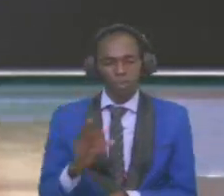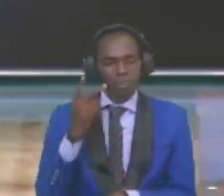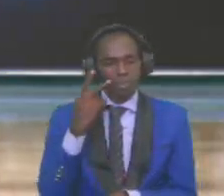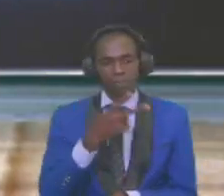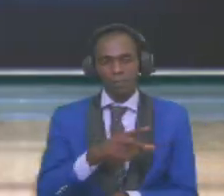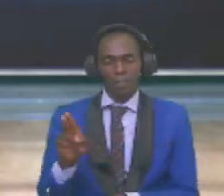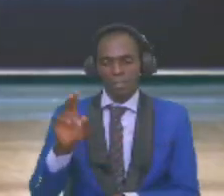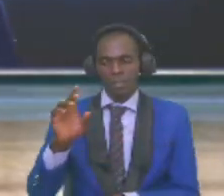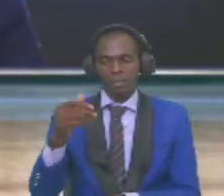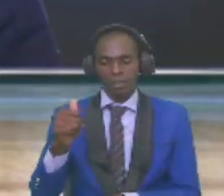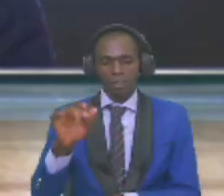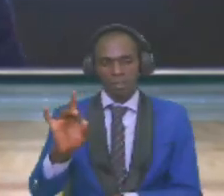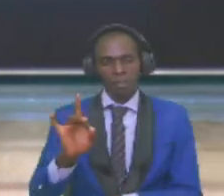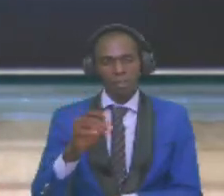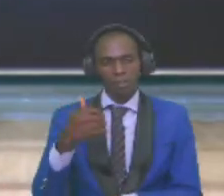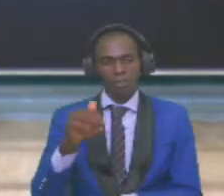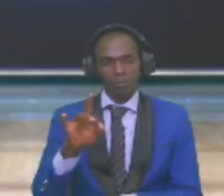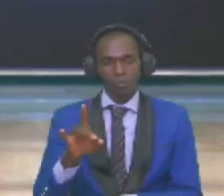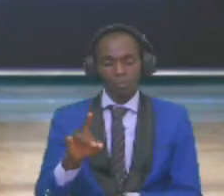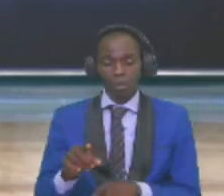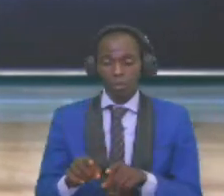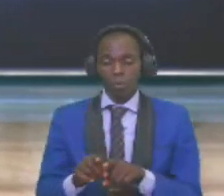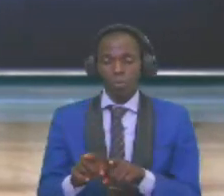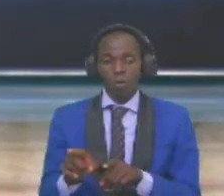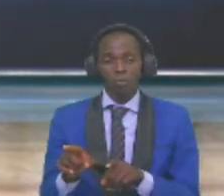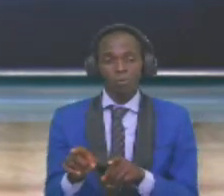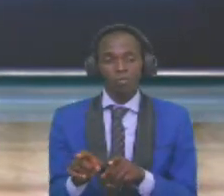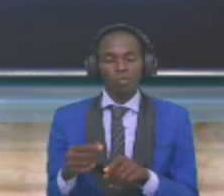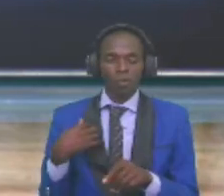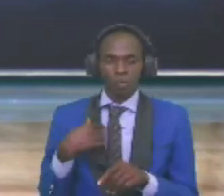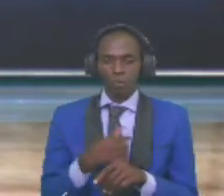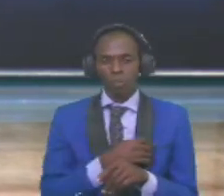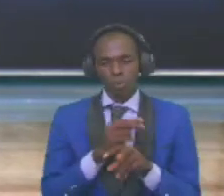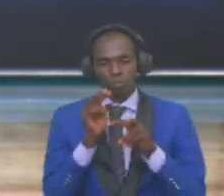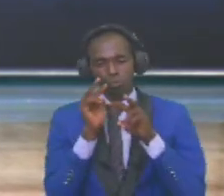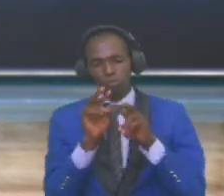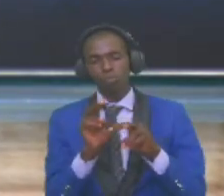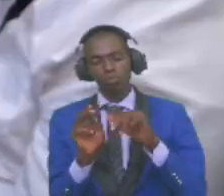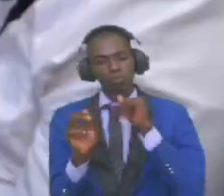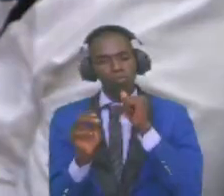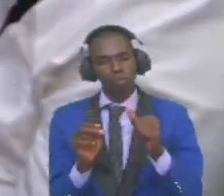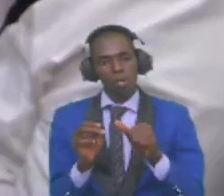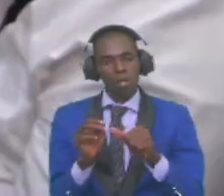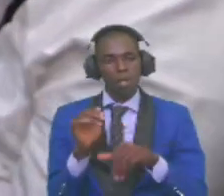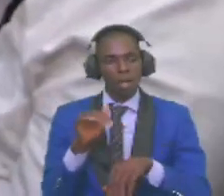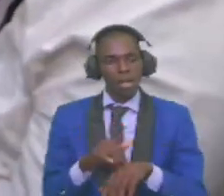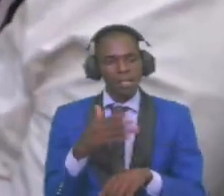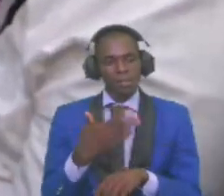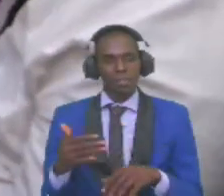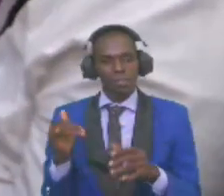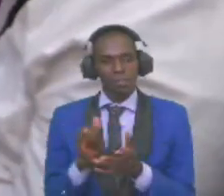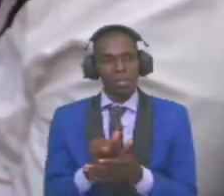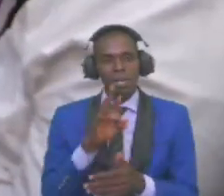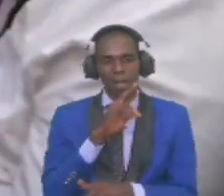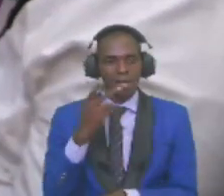18 verser 18 parce que nous regardons non point